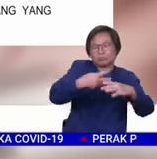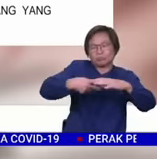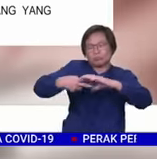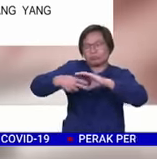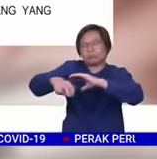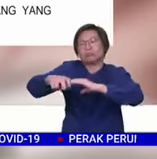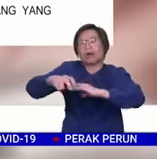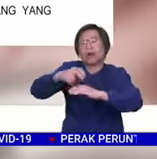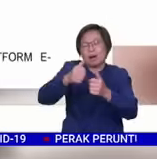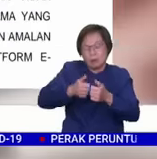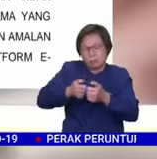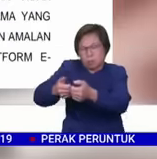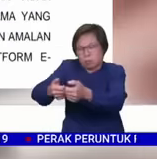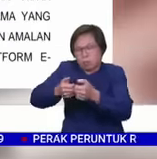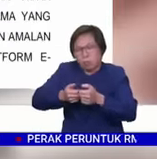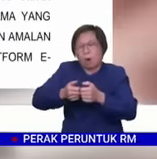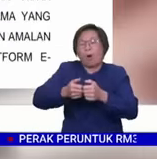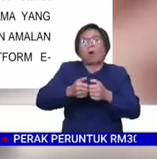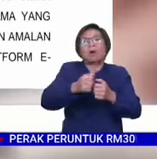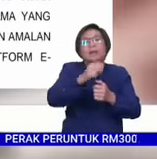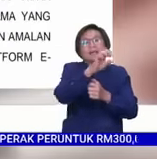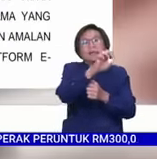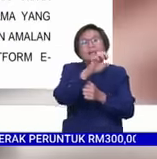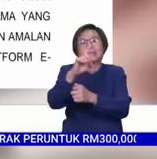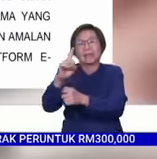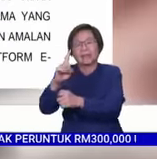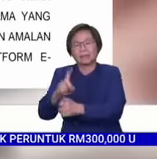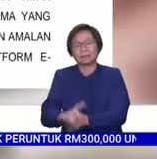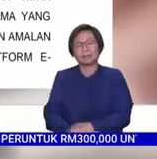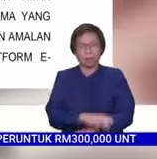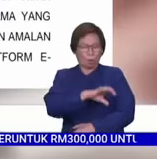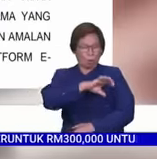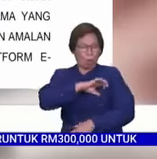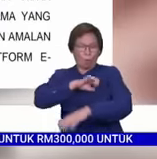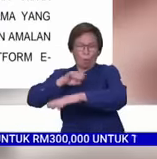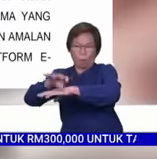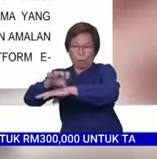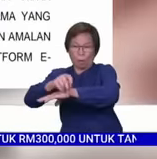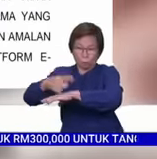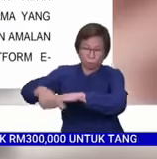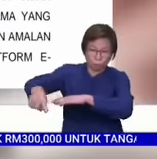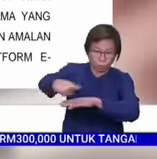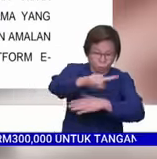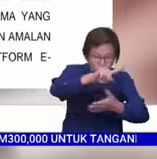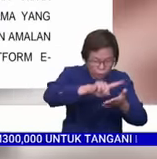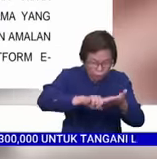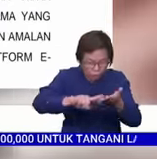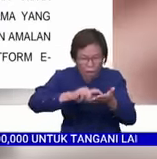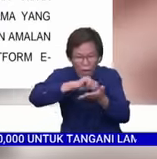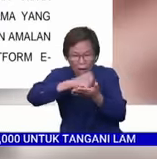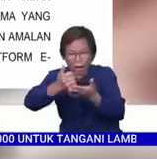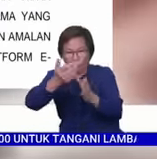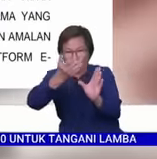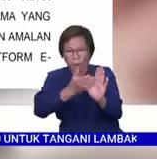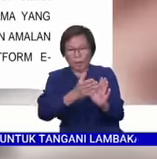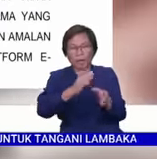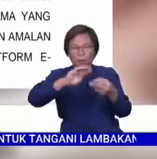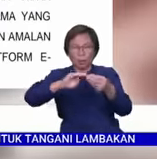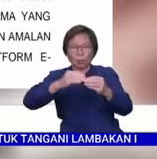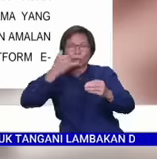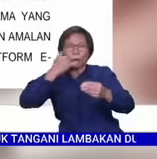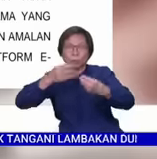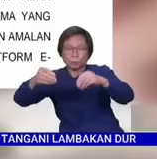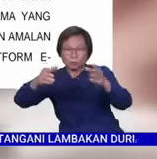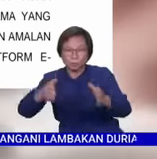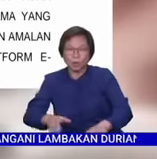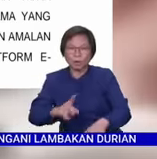terus dalam platform ini dagang seprei tanda Maria juga menasehatkan orang ramai supaya membuat saya makan nomoa ikon-bling dan nomor telepon